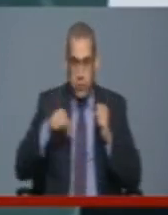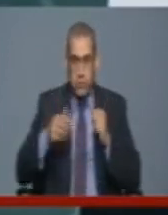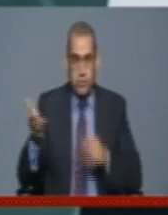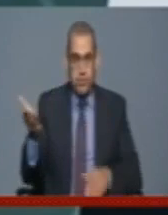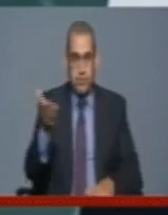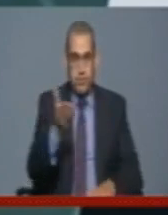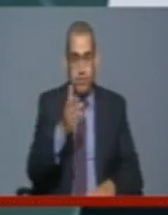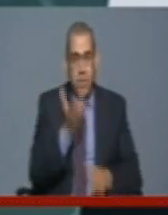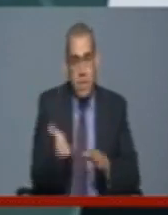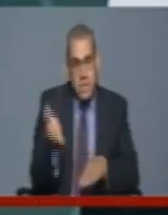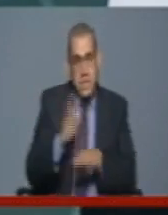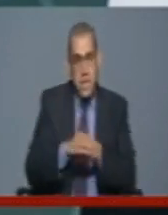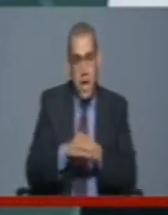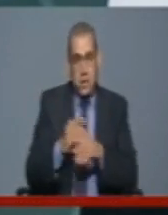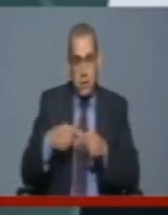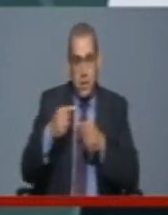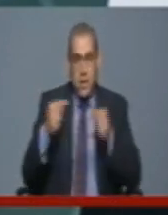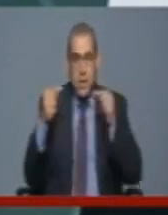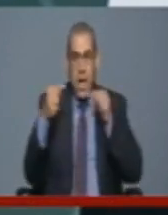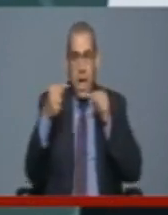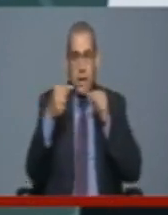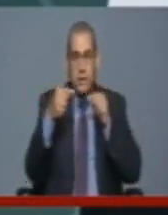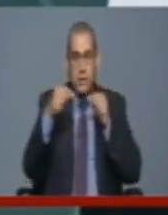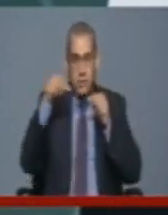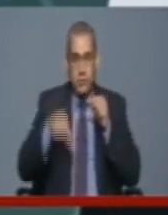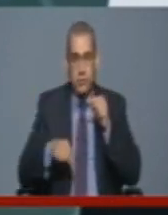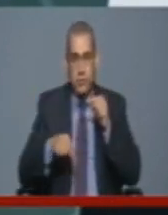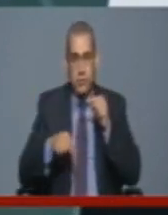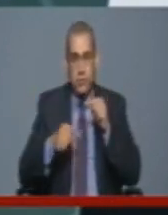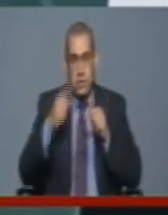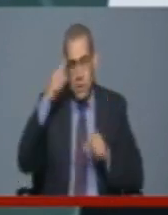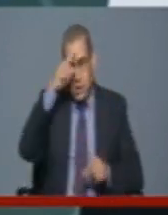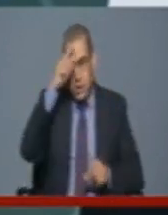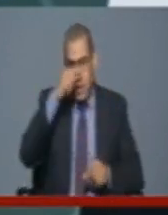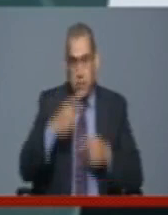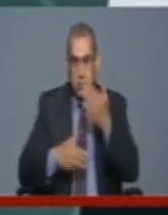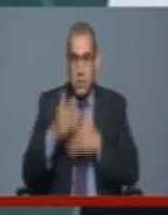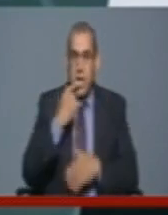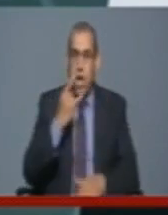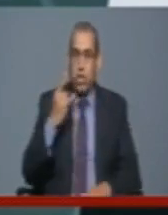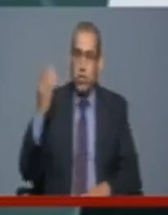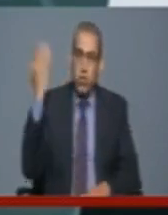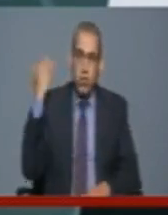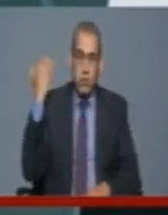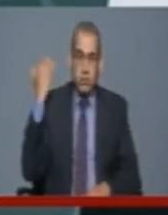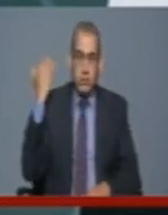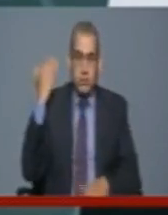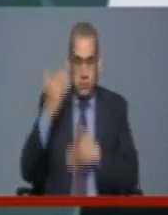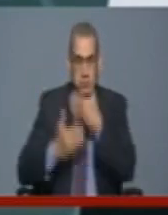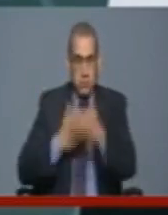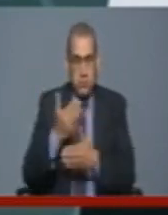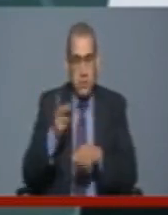تضاف إلى سوابق التحديات التي تعانيها على مدار عقود، كما تواجه